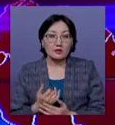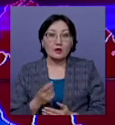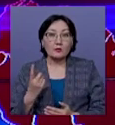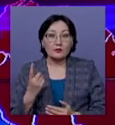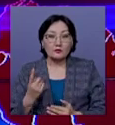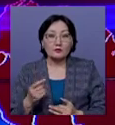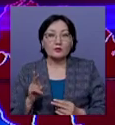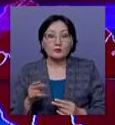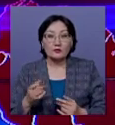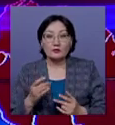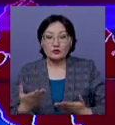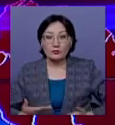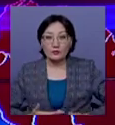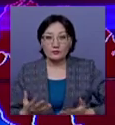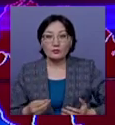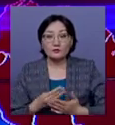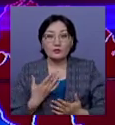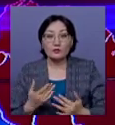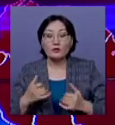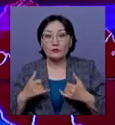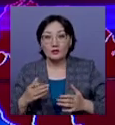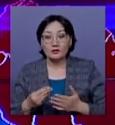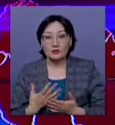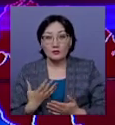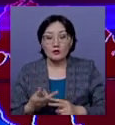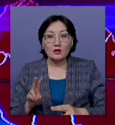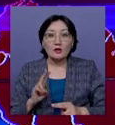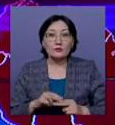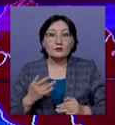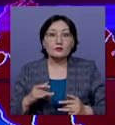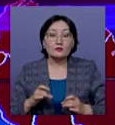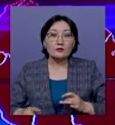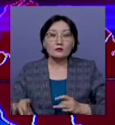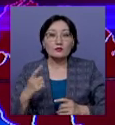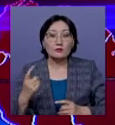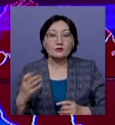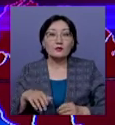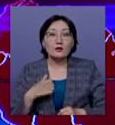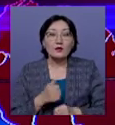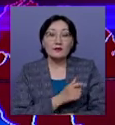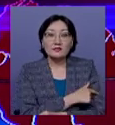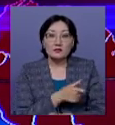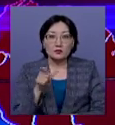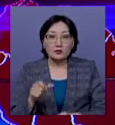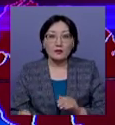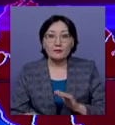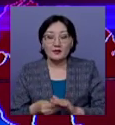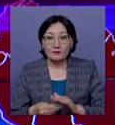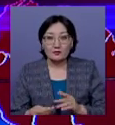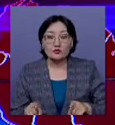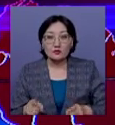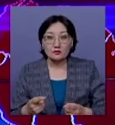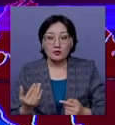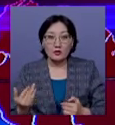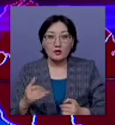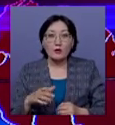біреуге жан қайғы, ал біреуге мал қайғы. Жамбыл облысында ауданның білдей бір бас дәрігері пара алып ұсталды.